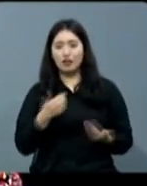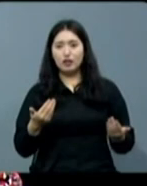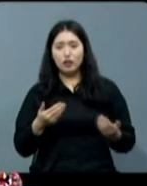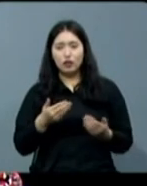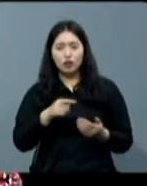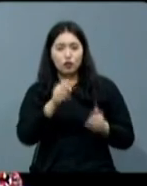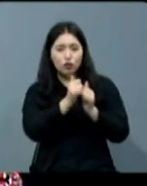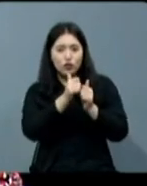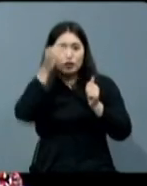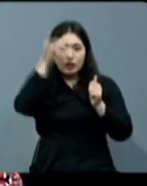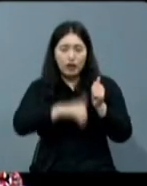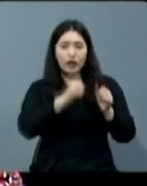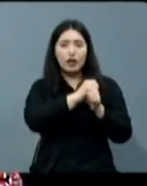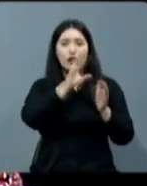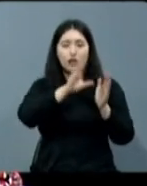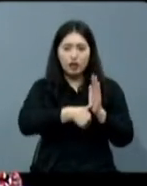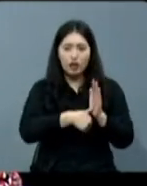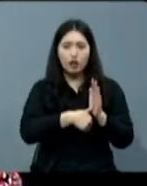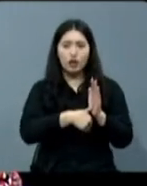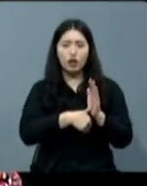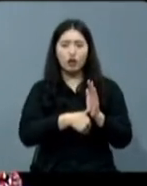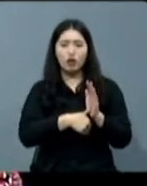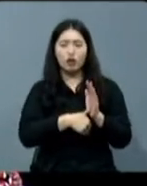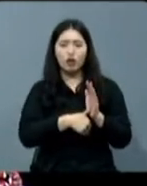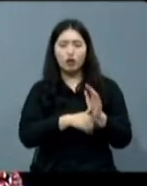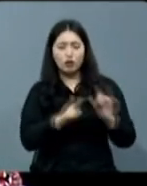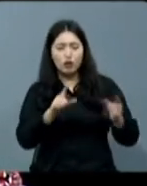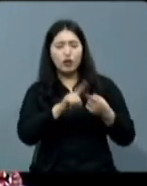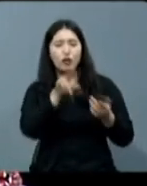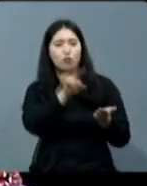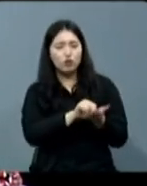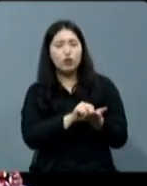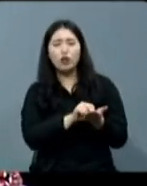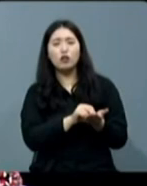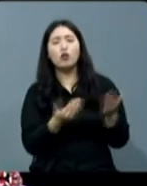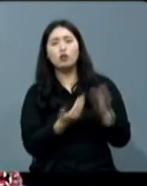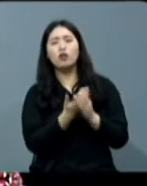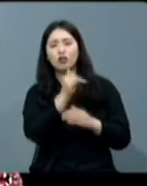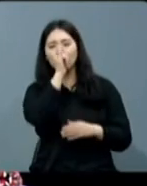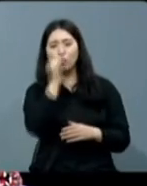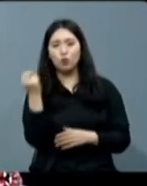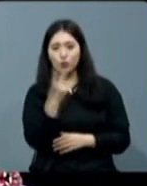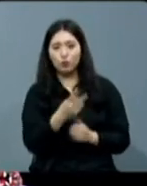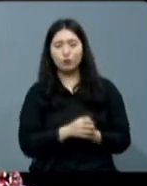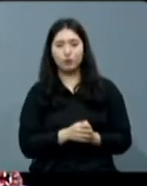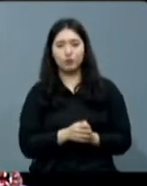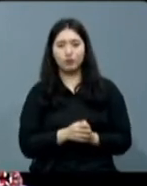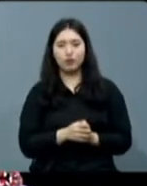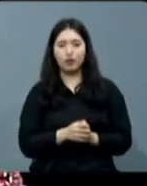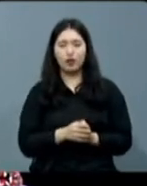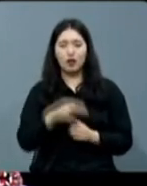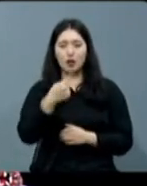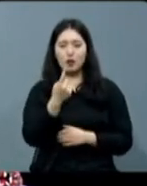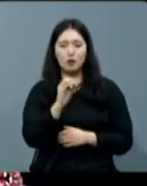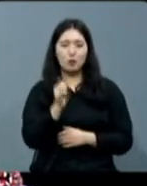하락할 때는 더욱 하락을 부채질하고 그런 문제가 생기고 또 동학 개미들,